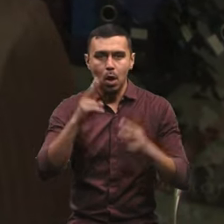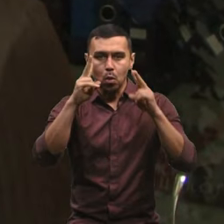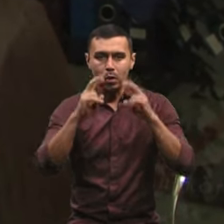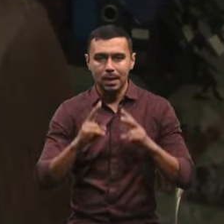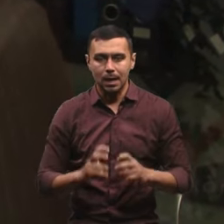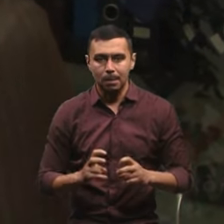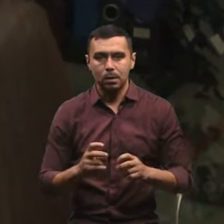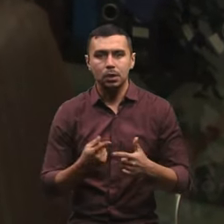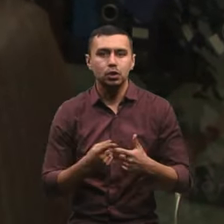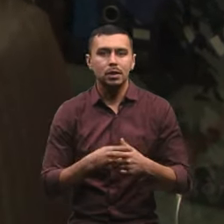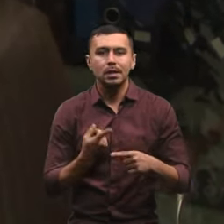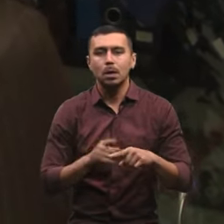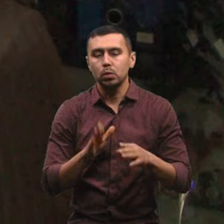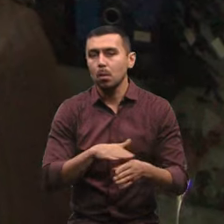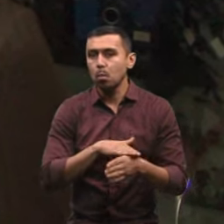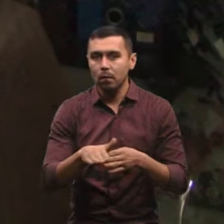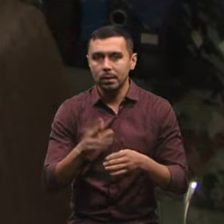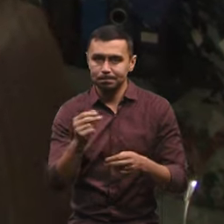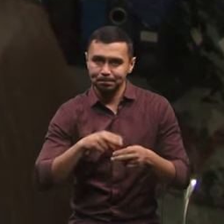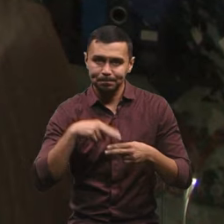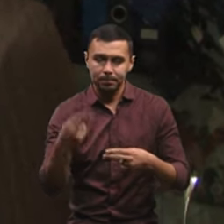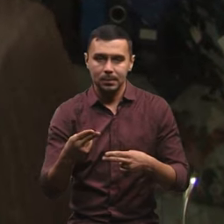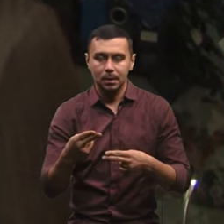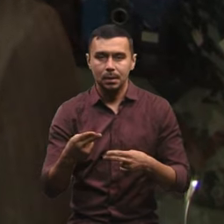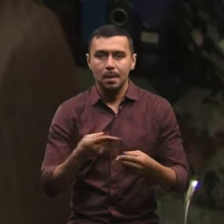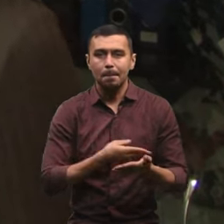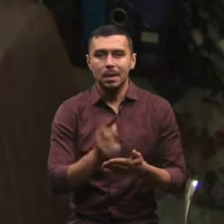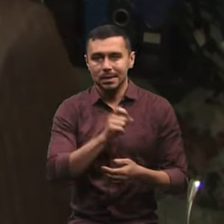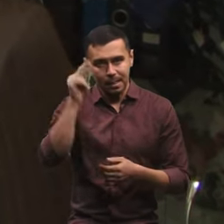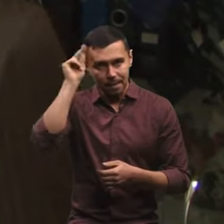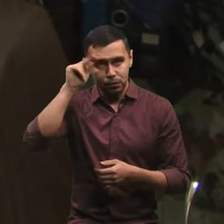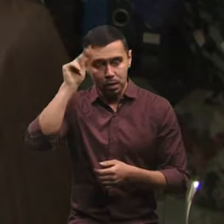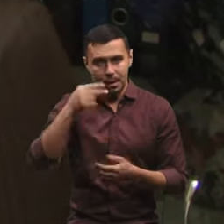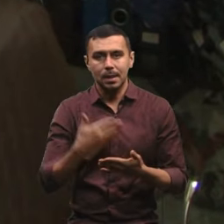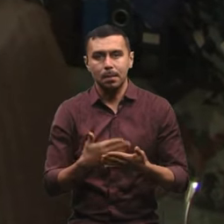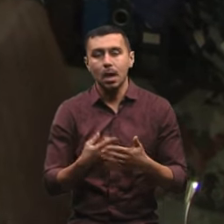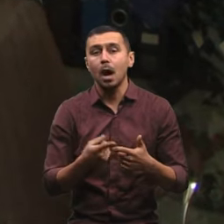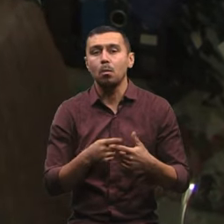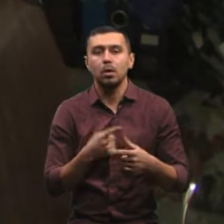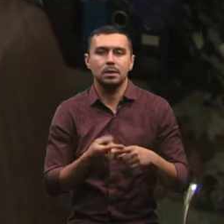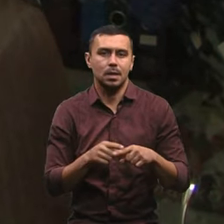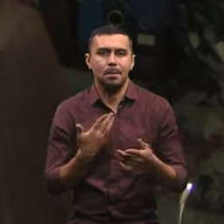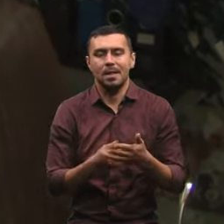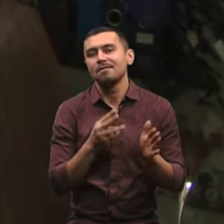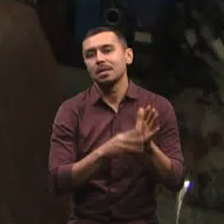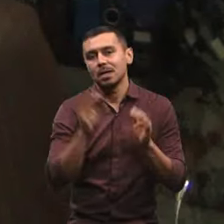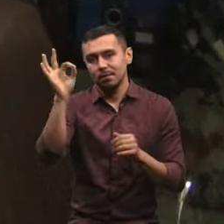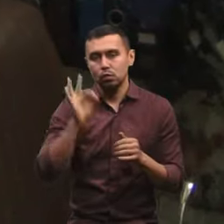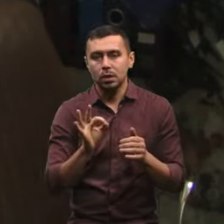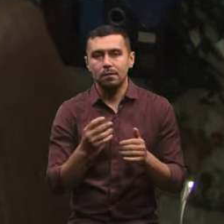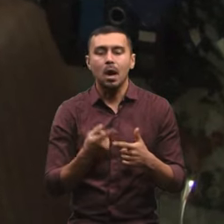розглядаємо, чи це буде повне погашення плати за навчання семестр, наприклад, або це буде там 80%